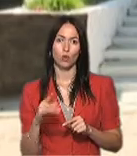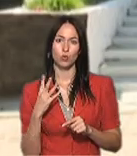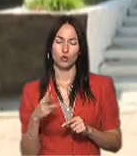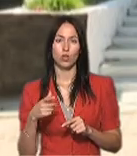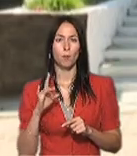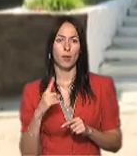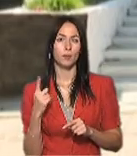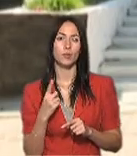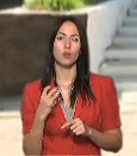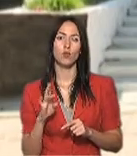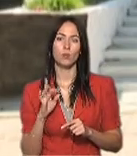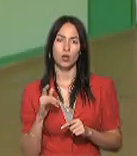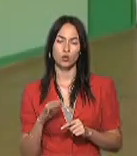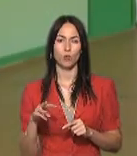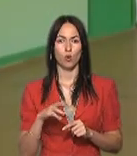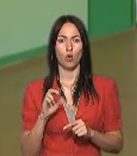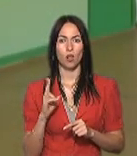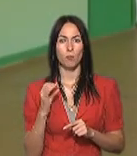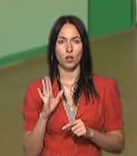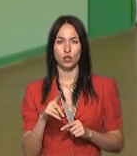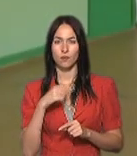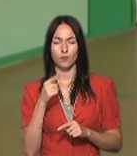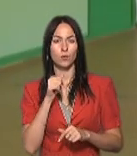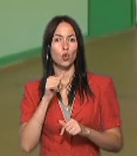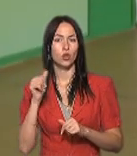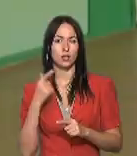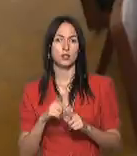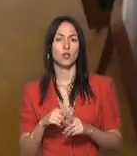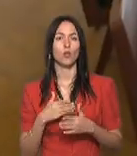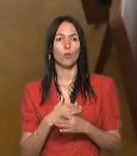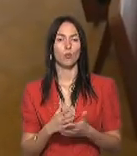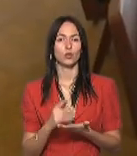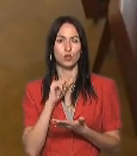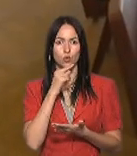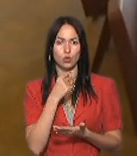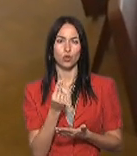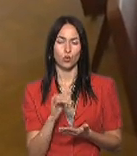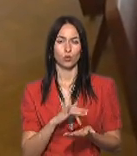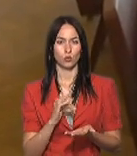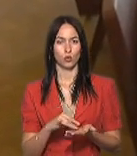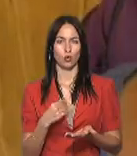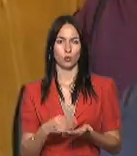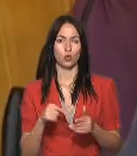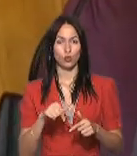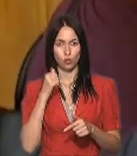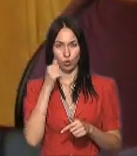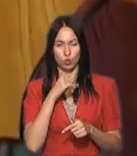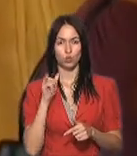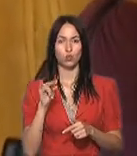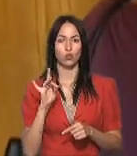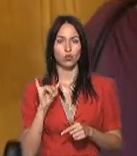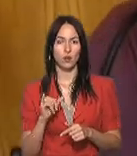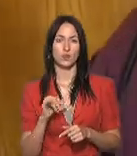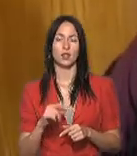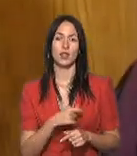Первомайського Микола Бакшеєв заявив торік. Пояснив, це допоможе заощадити гроші міського бюджету. Цьогоріч у червні депутати підтримали пропозицію.